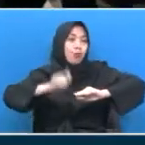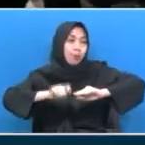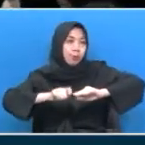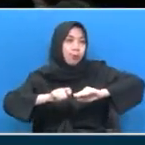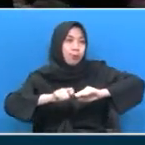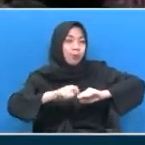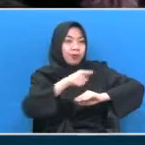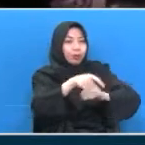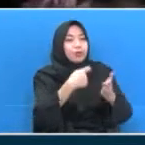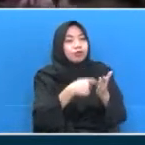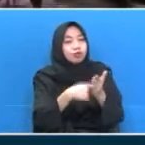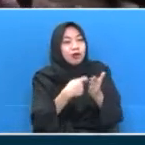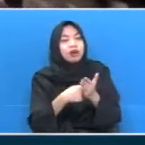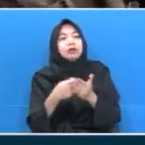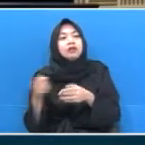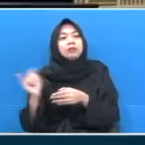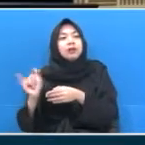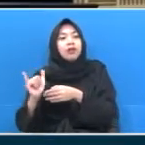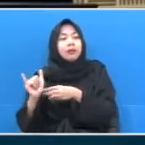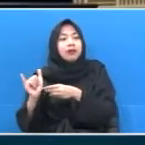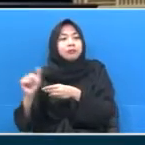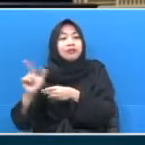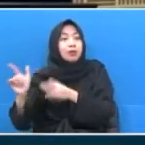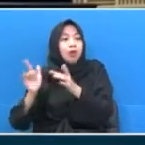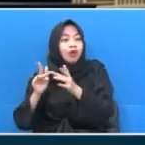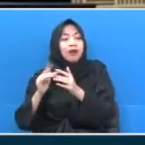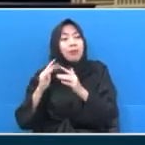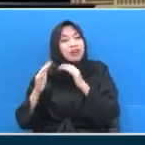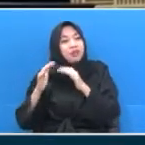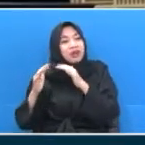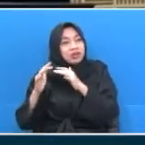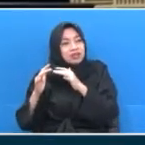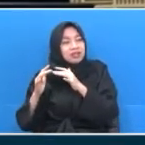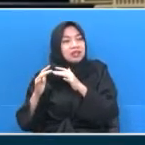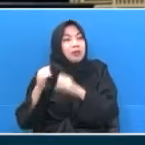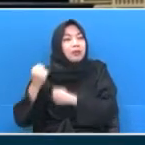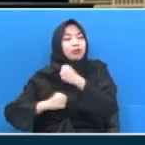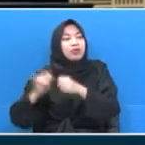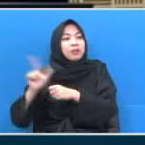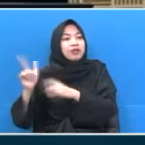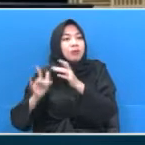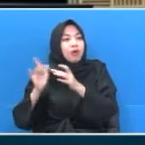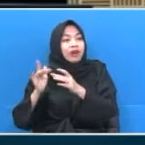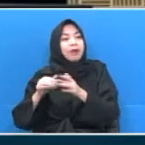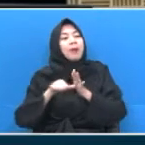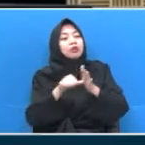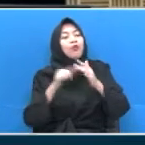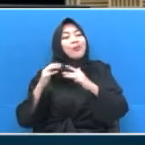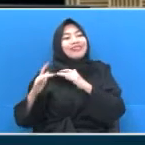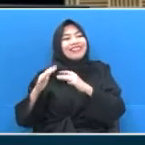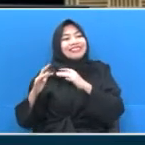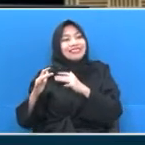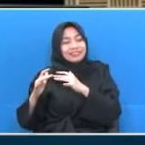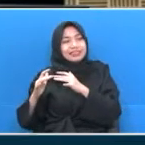melakukan mediasi dengan apa namanya perusahaan-perusahaan pemberi pinjaman online tentu ya agar bisa